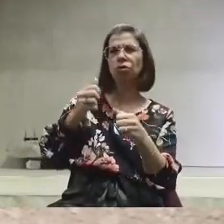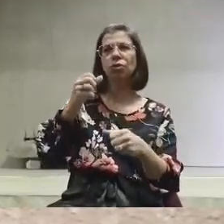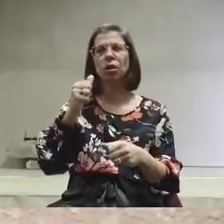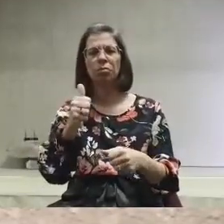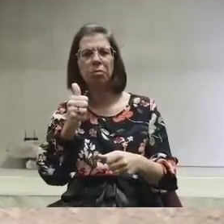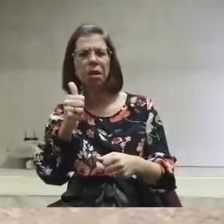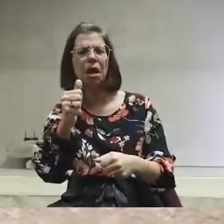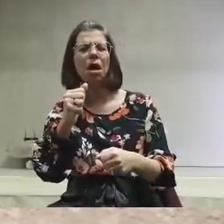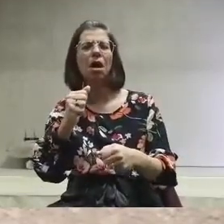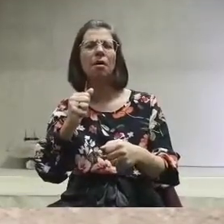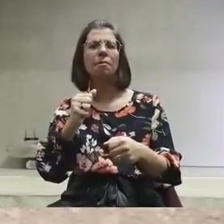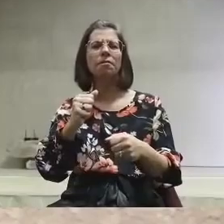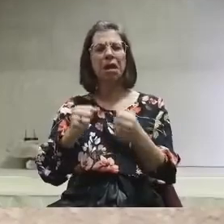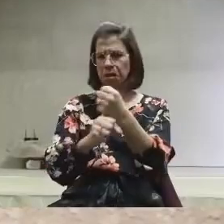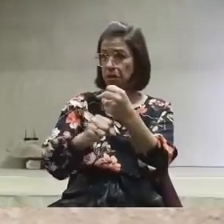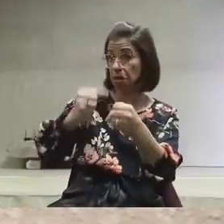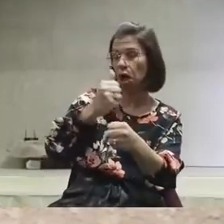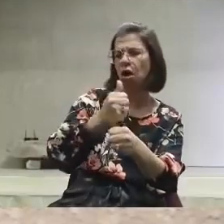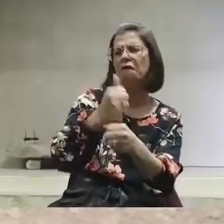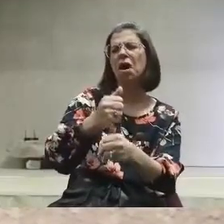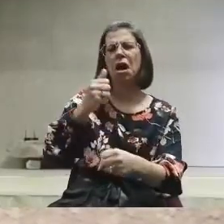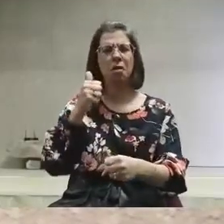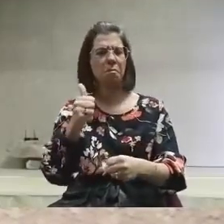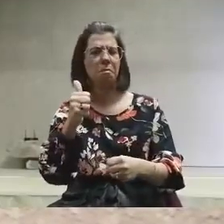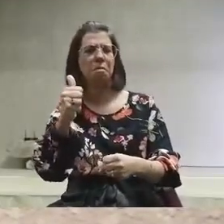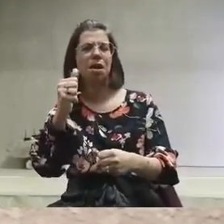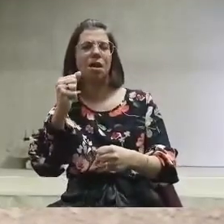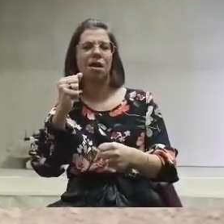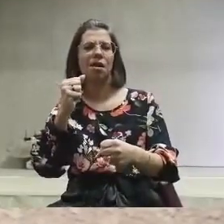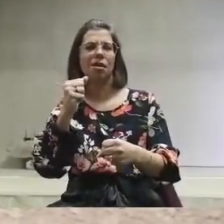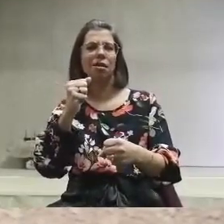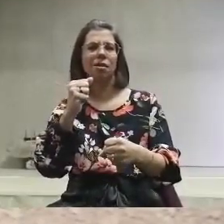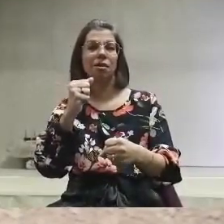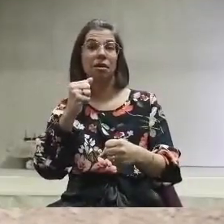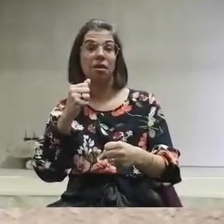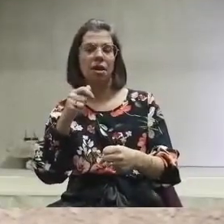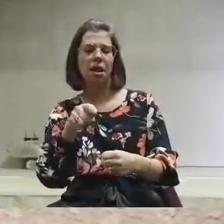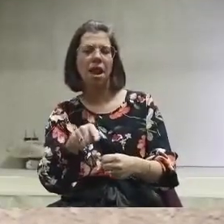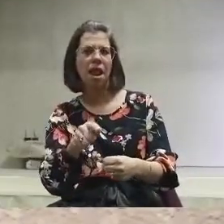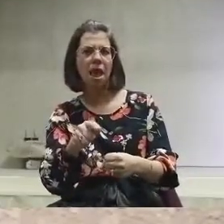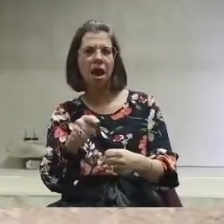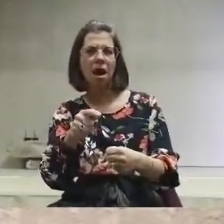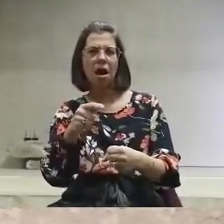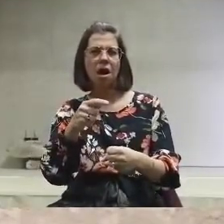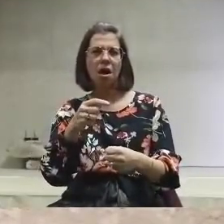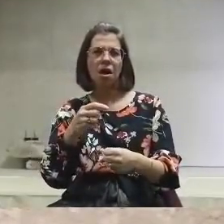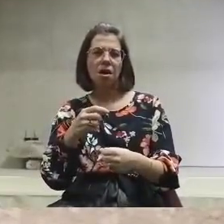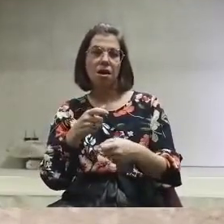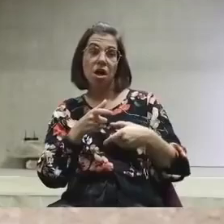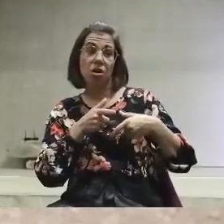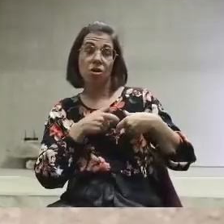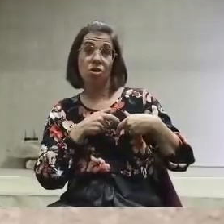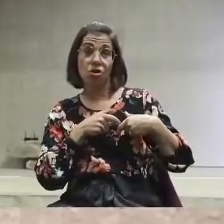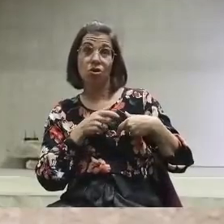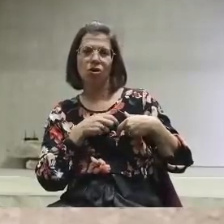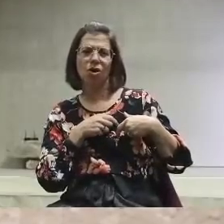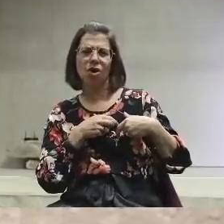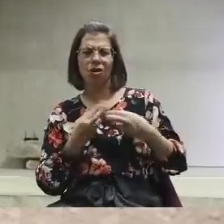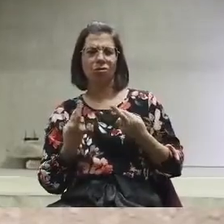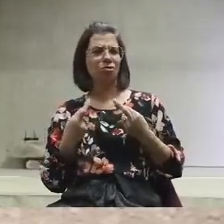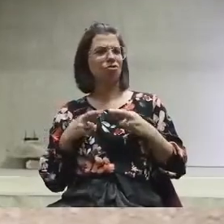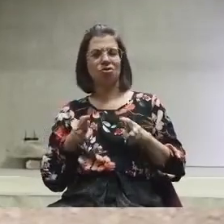L'avocat arrive et il va dire, j'ai tout payé. J'ai tout payé. Ne t'inquiète